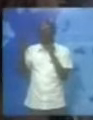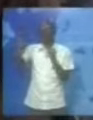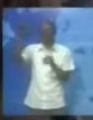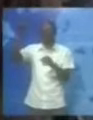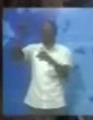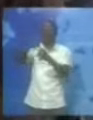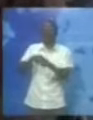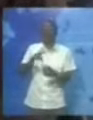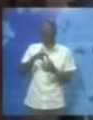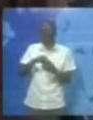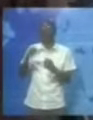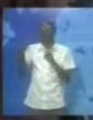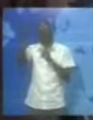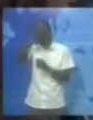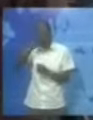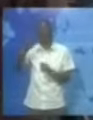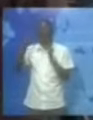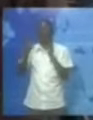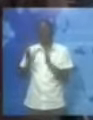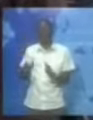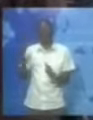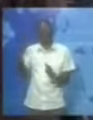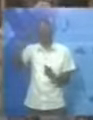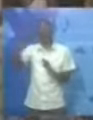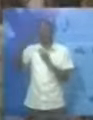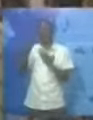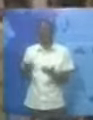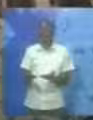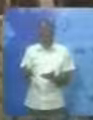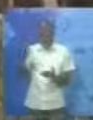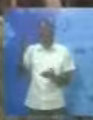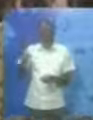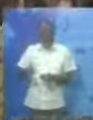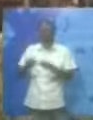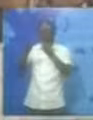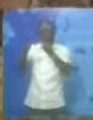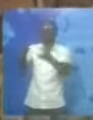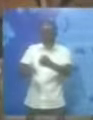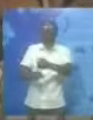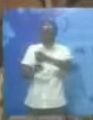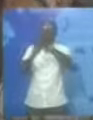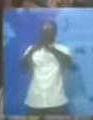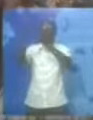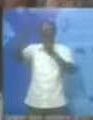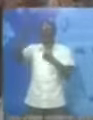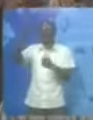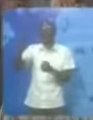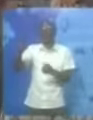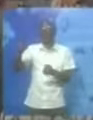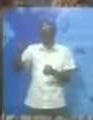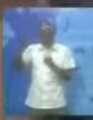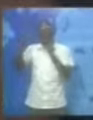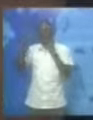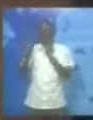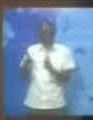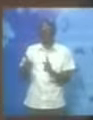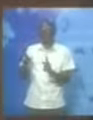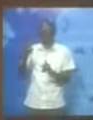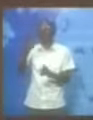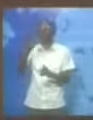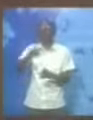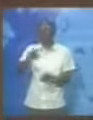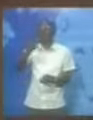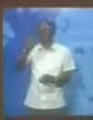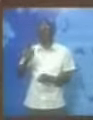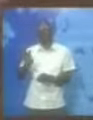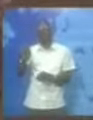dans le cinéma africain. À l'occasion, des trophées d'honneur ont été remis à la famille de feu Charles Mensa, qui a donné 37